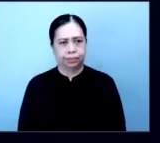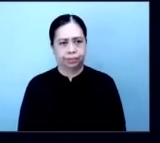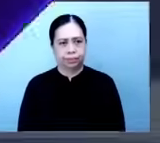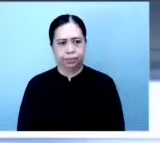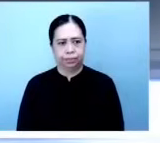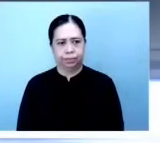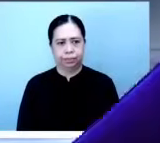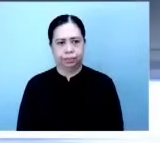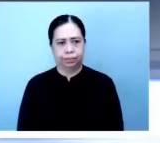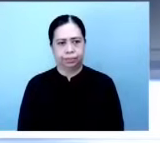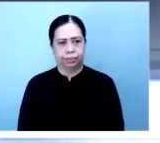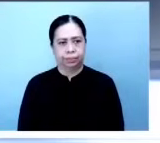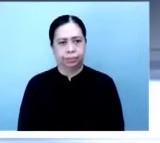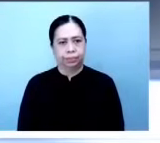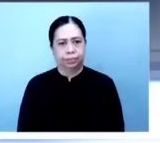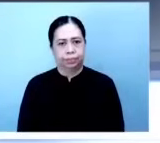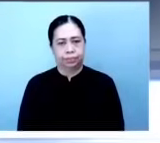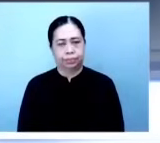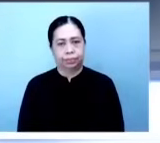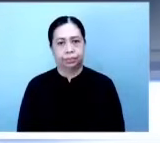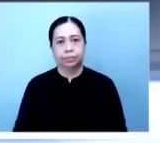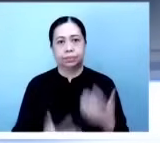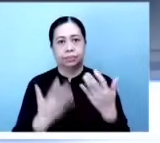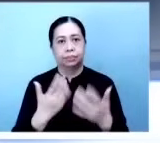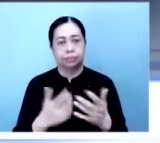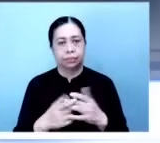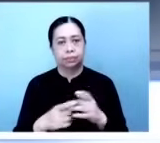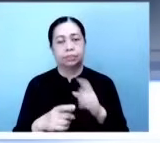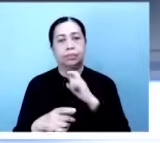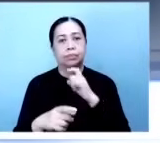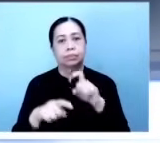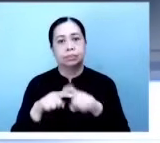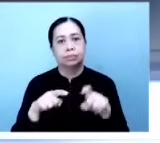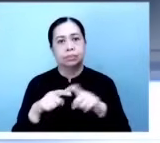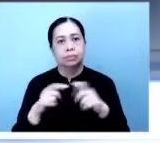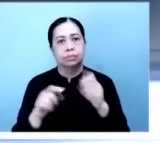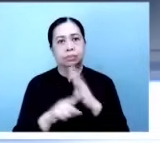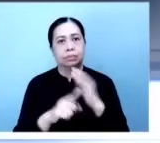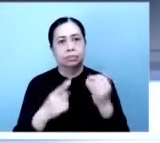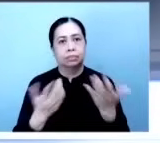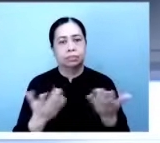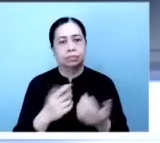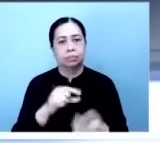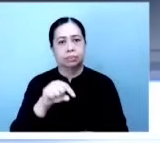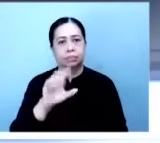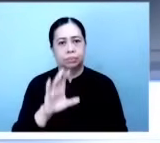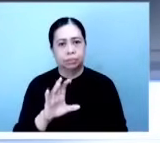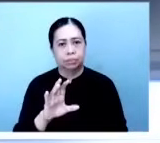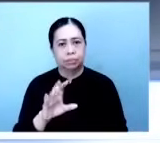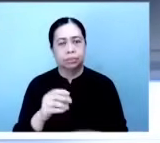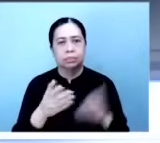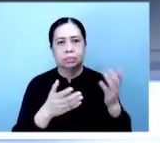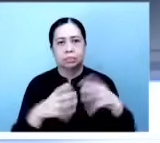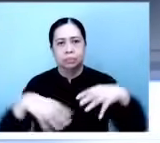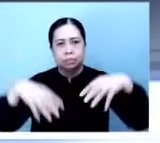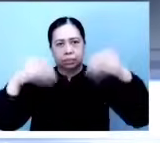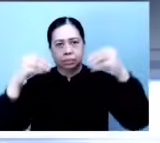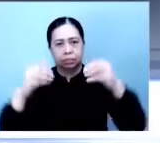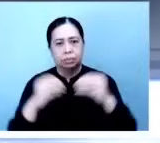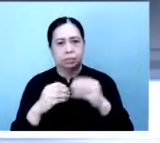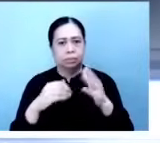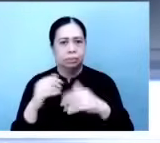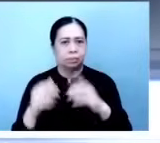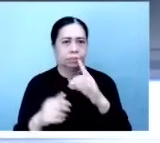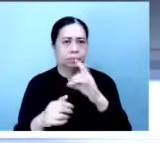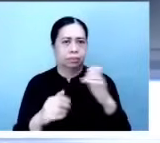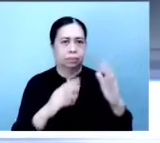5. Nagliyab ang mga kable ng kuryente sa isang barangay sa Quezon City na nagdulot ng brownout sa mahigit 100